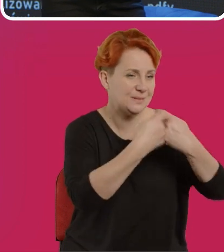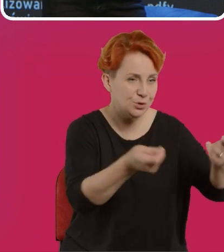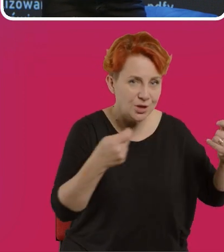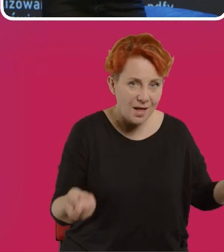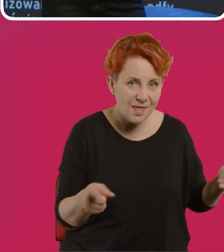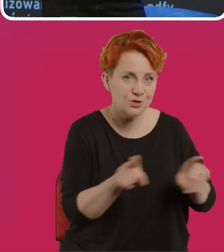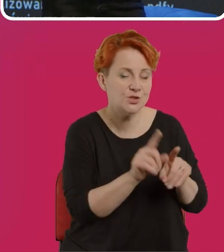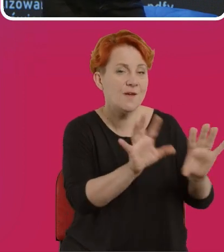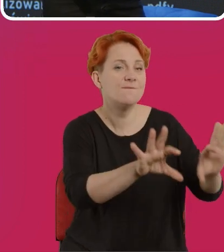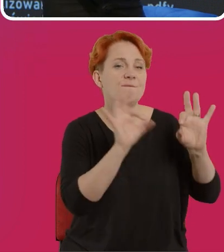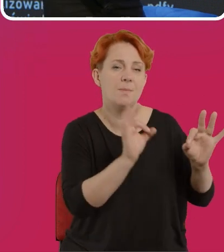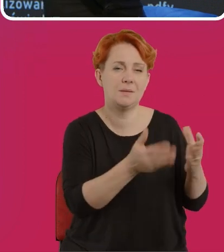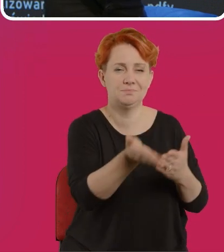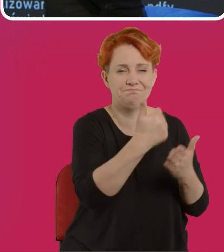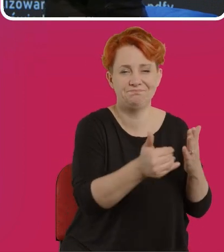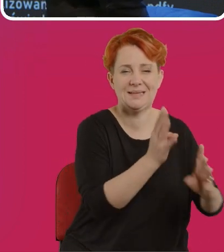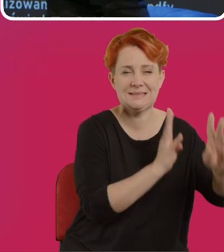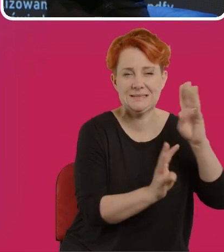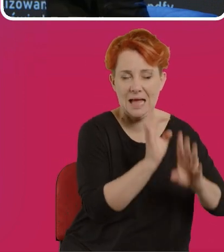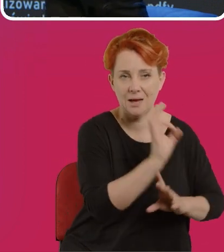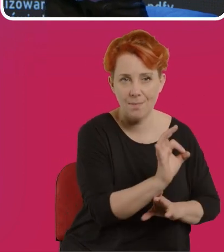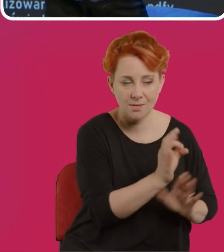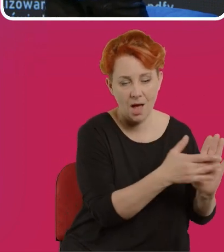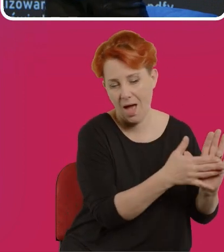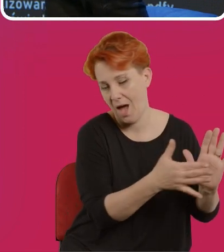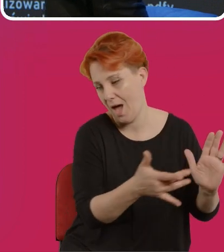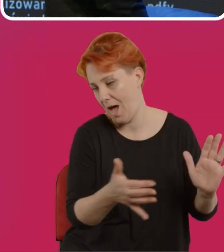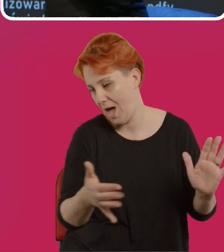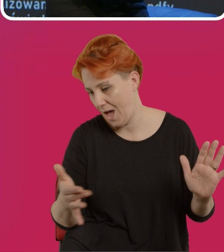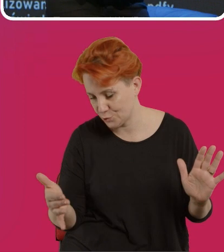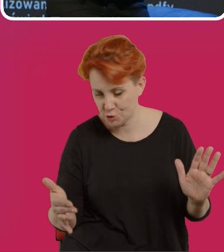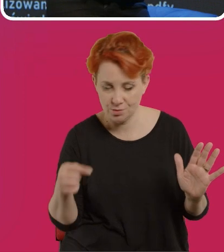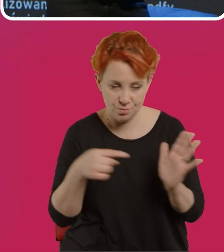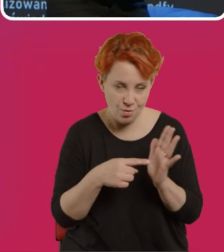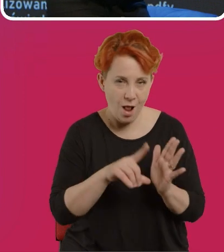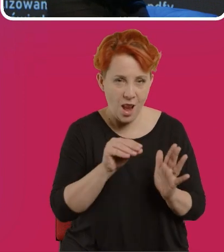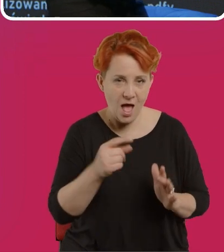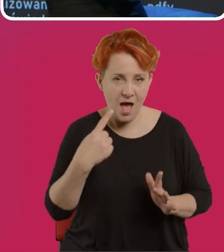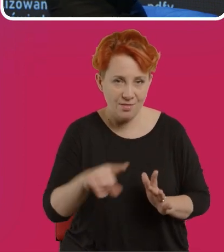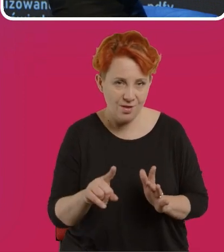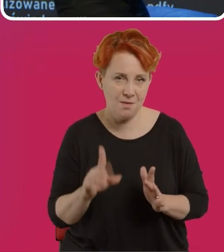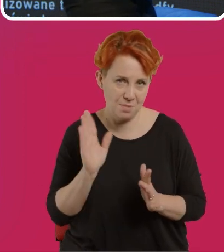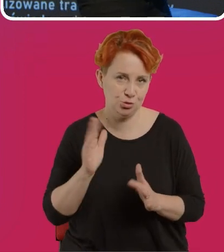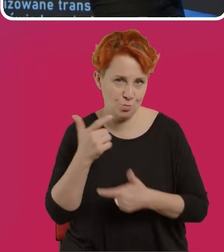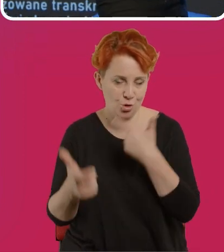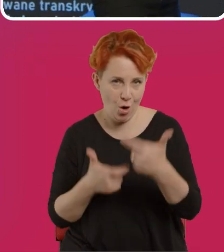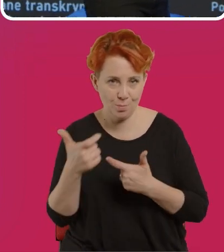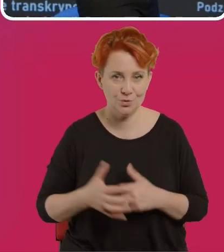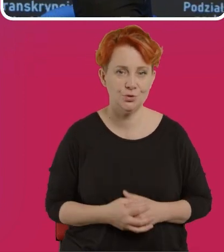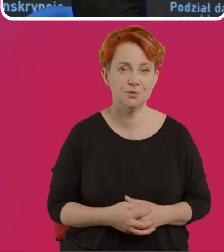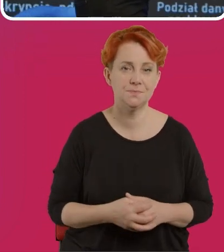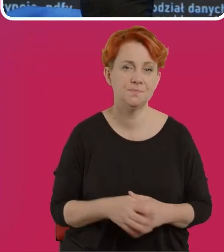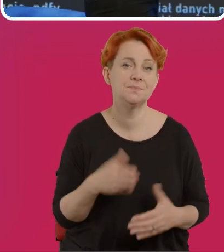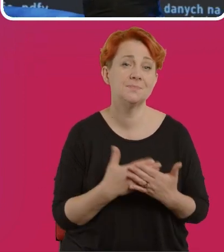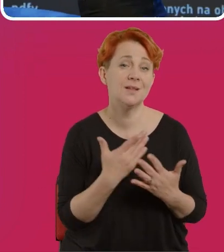tego naszego segmentu klienta do momentu, kiedy my w ogóle zaczniemy te lidy generować. I tak jak mówiłam,